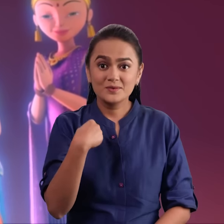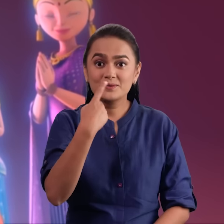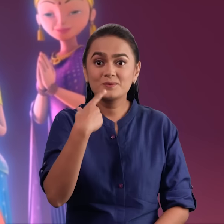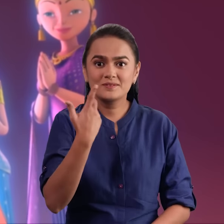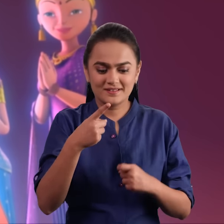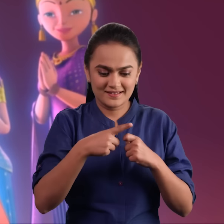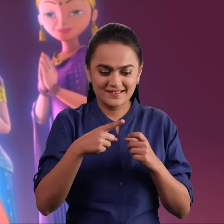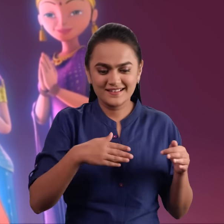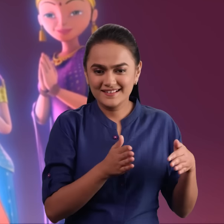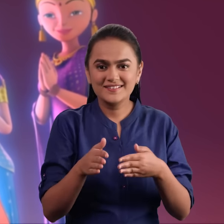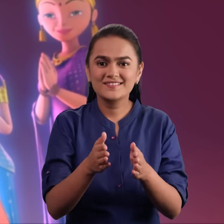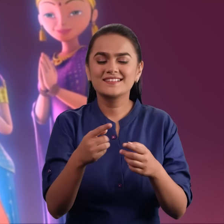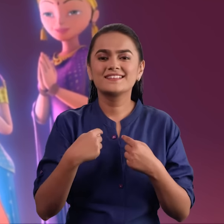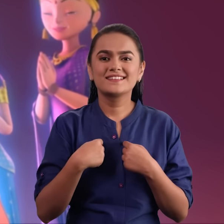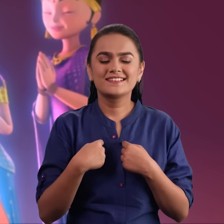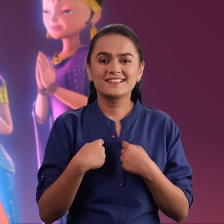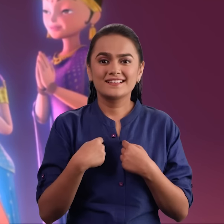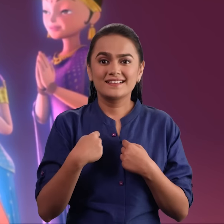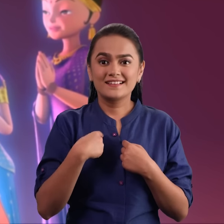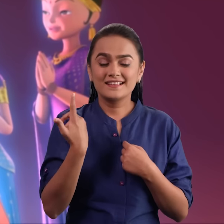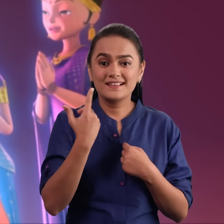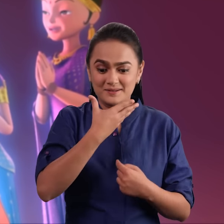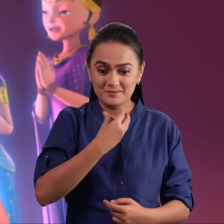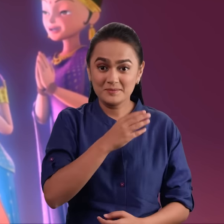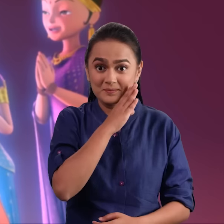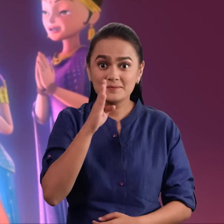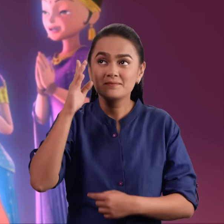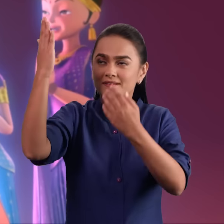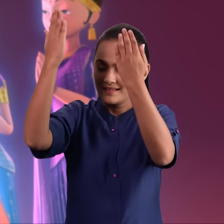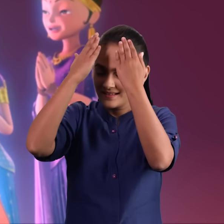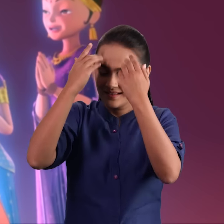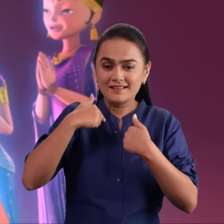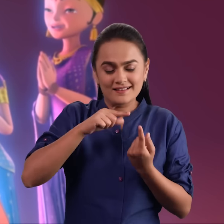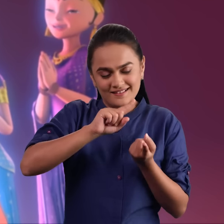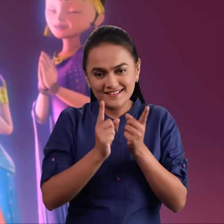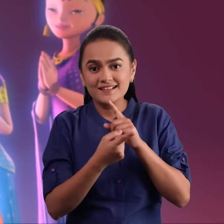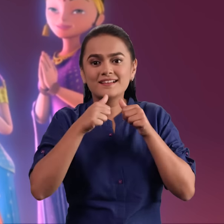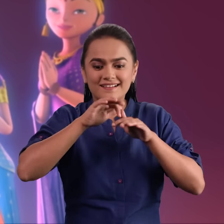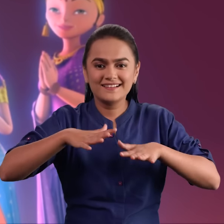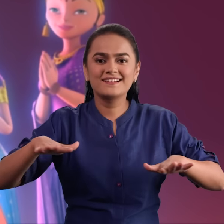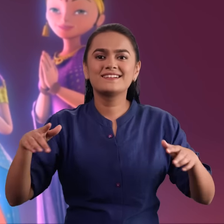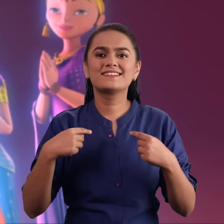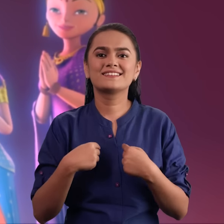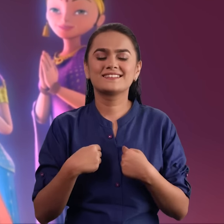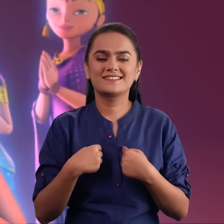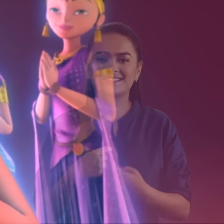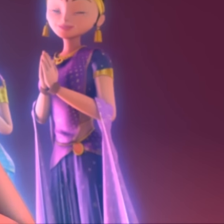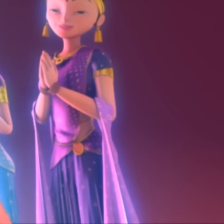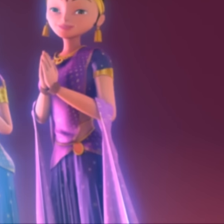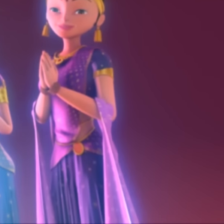मैं हूँ कावेरी। मैंने ब्रह्मा के आशीर्वाद से नदी का स्वरूप धारण किया